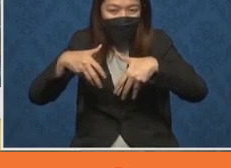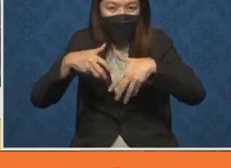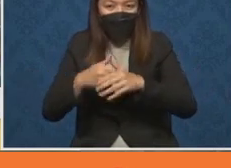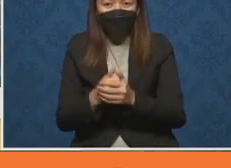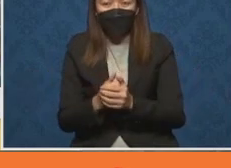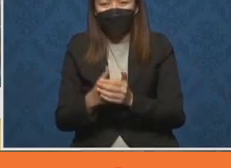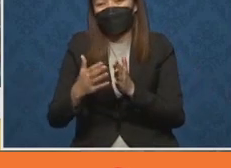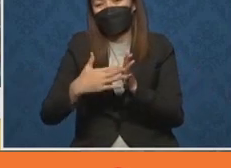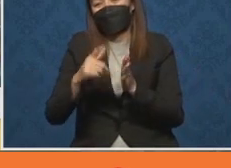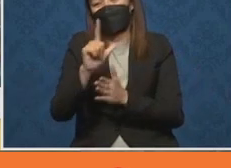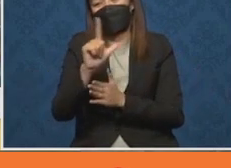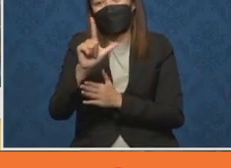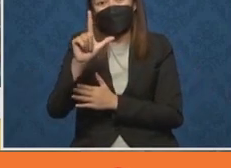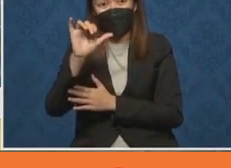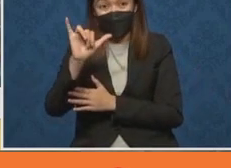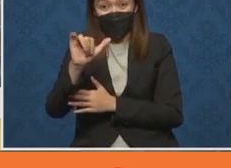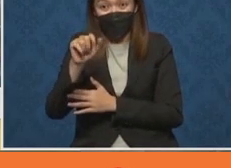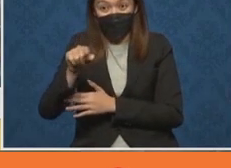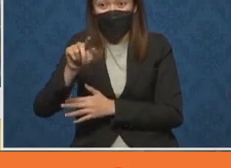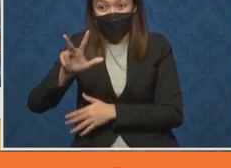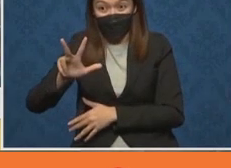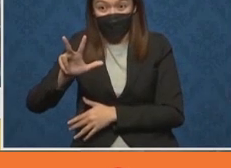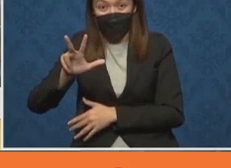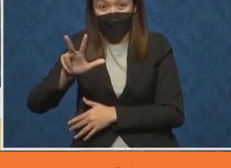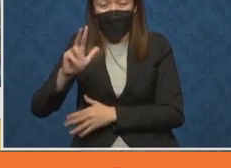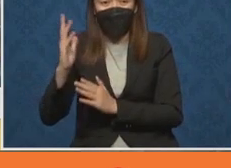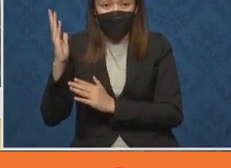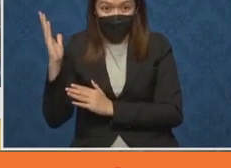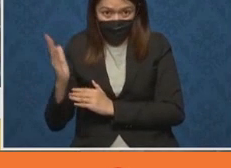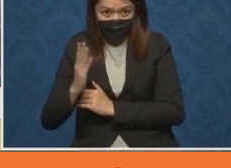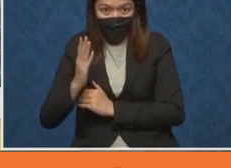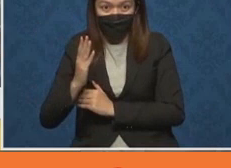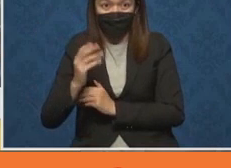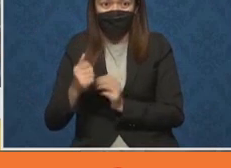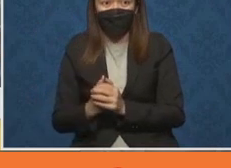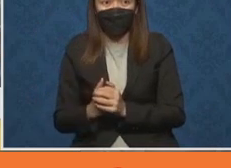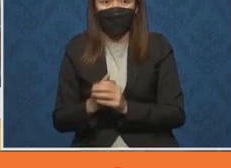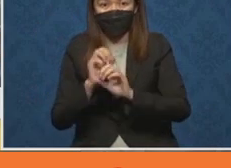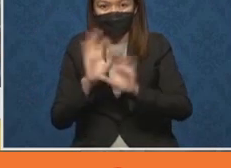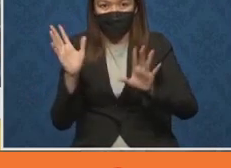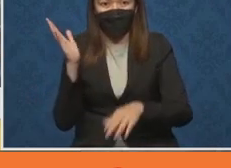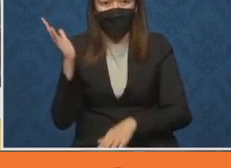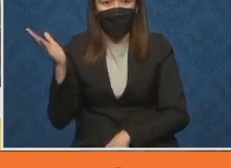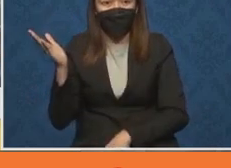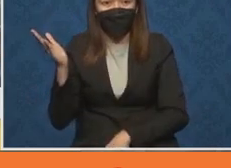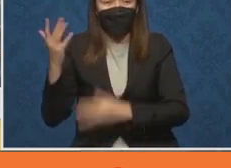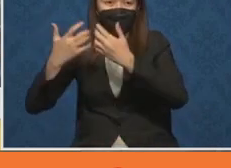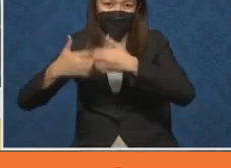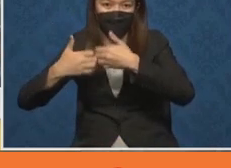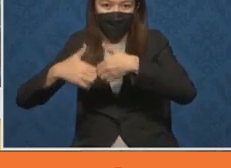ีเหือง ยอยับ โาม ขอลไ ก ตไปครั มาดช ครั นี่คอภาพ ของโรงงานครับ